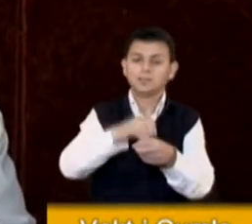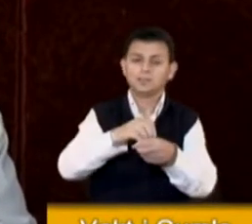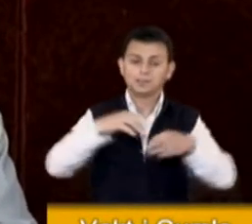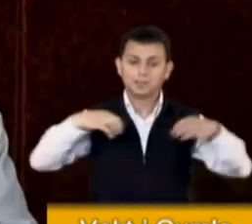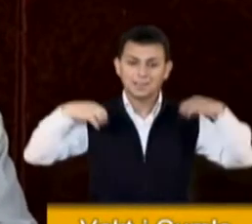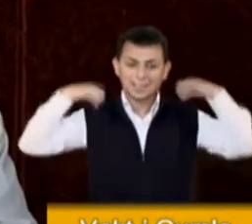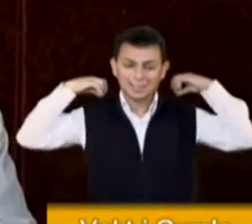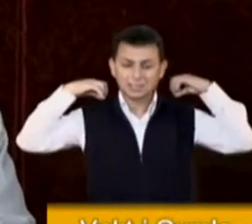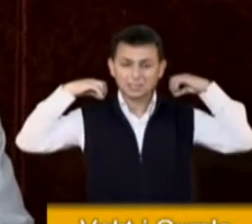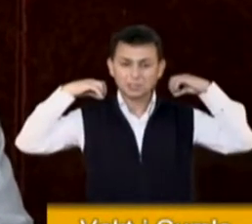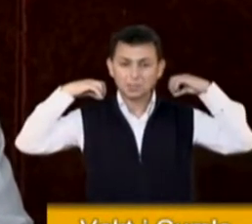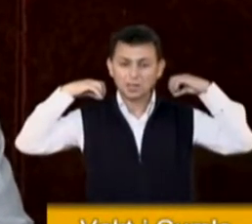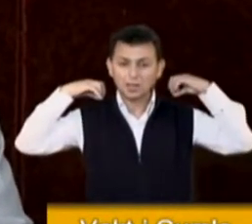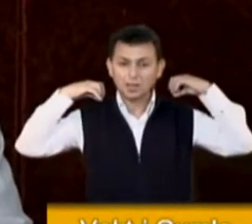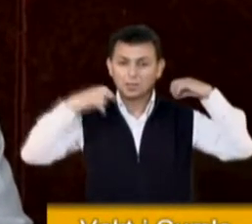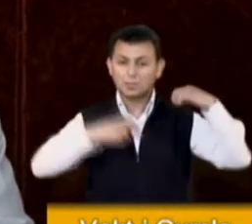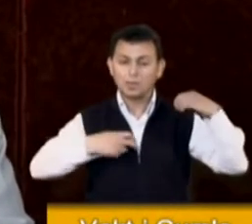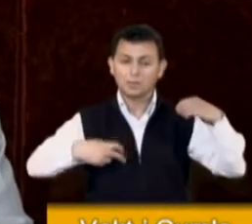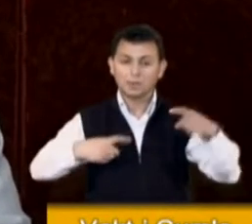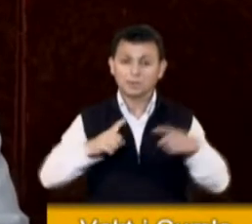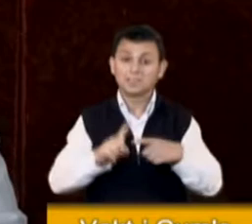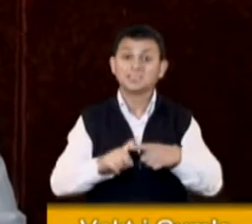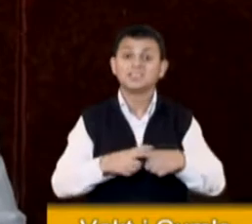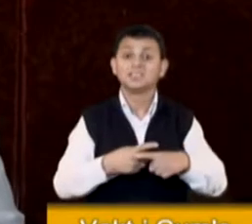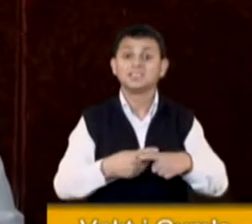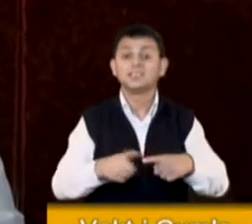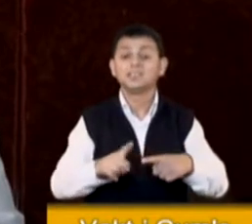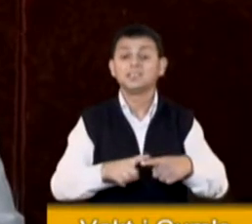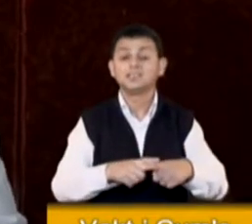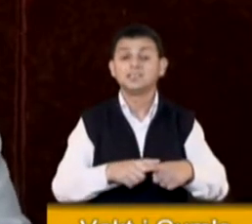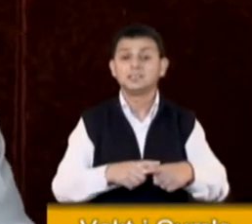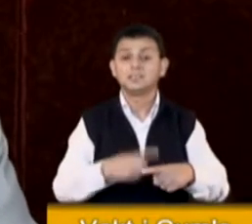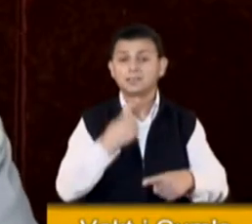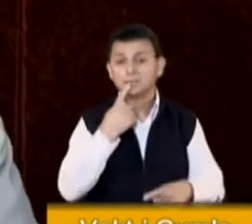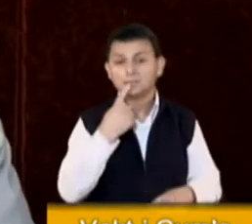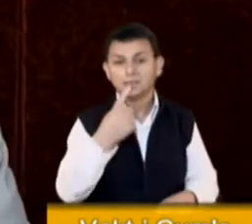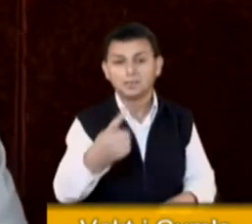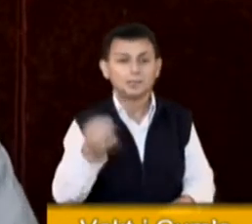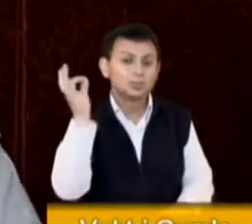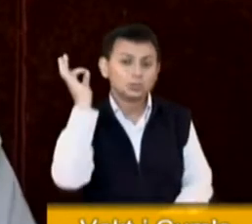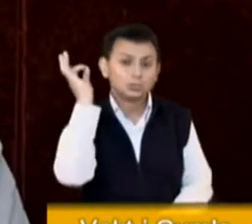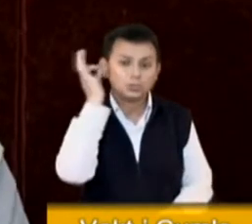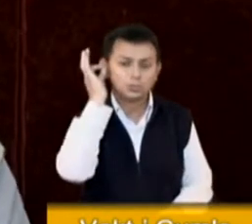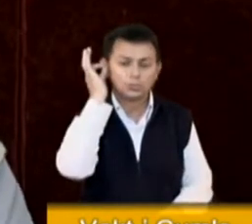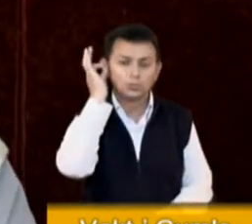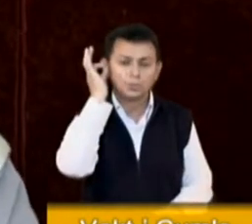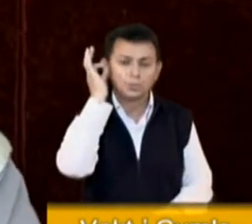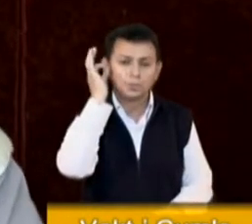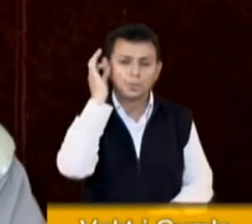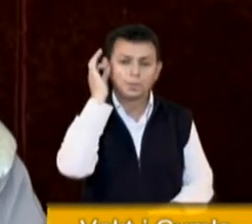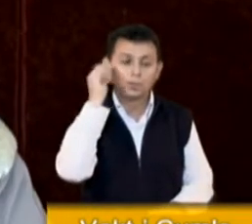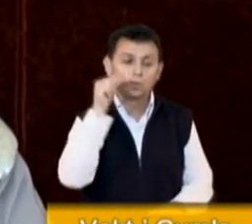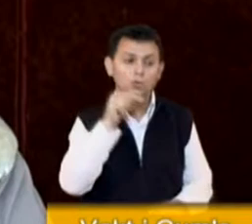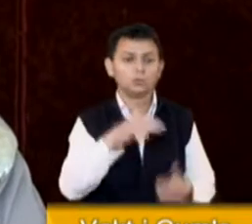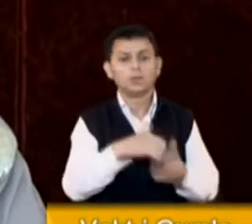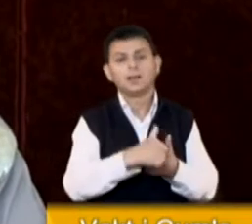için asmak veya takınmak şirktir dediğini duydum diyor Efendimiz Aleyhisselatü Vesselam'dan. Böyle deyince